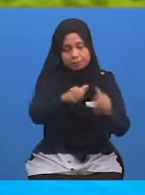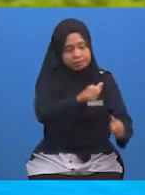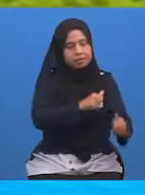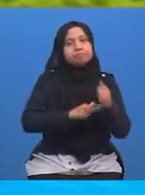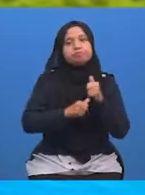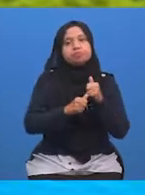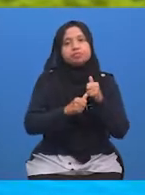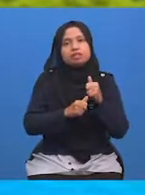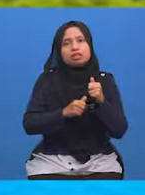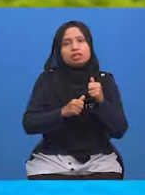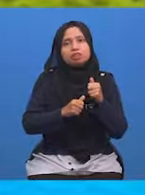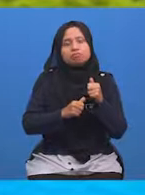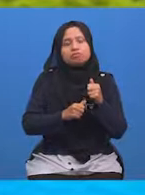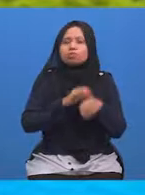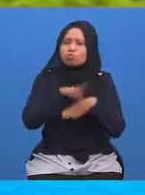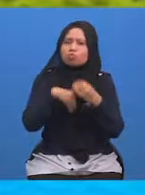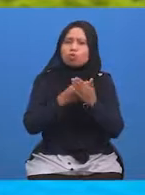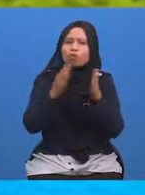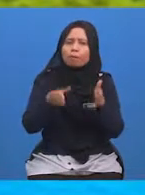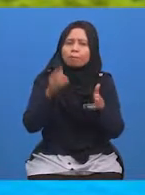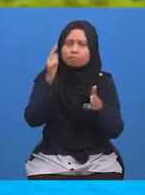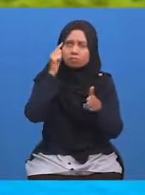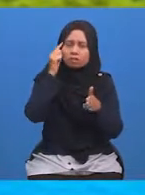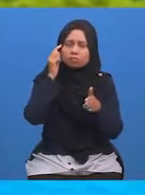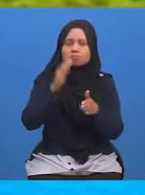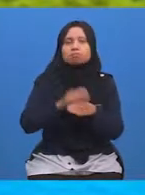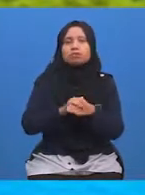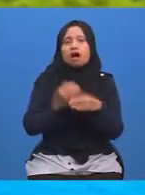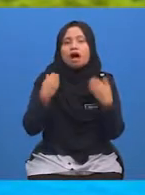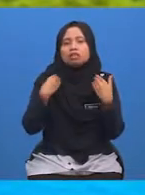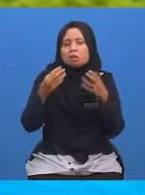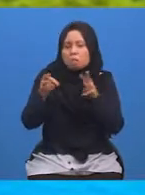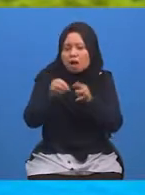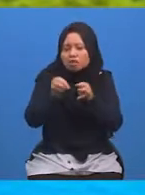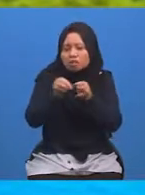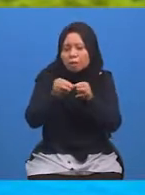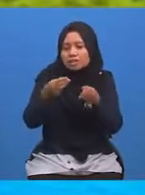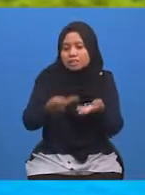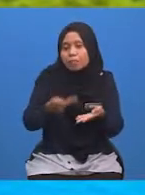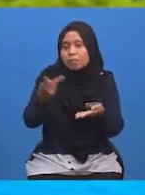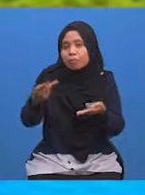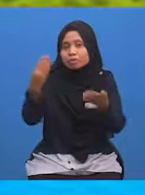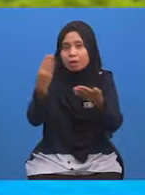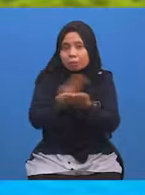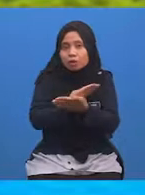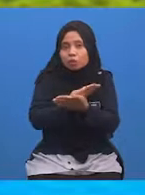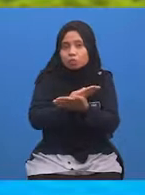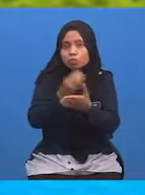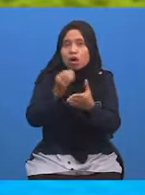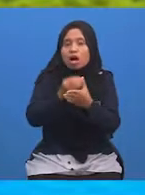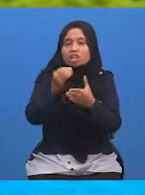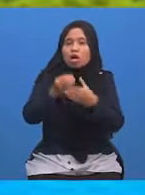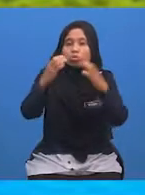Pelajar semua perasan tak ada pelbagai produk baharu atau kaedah